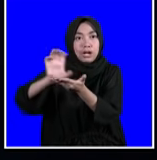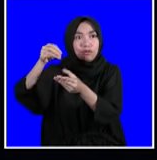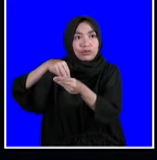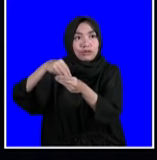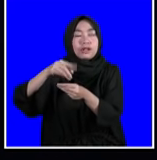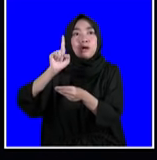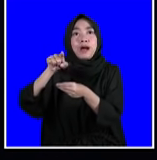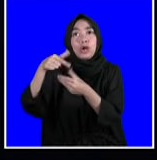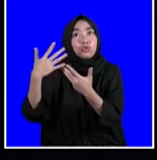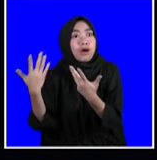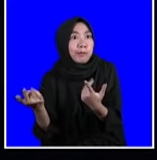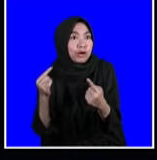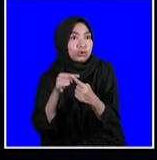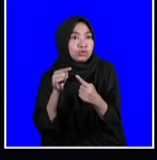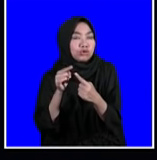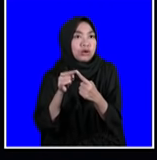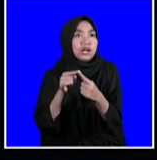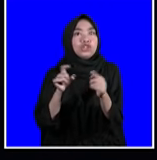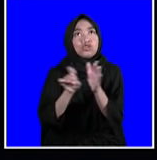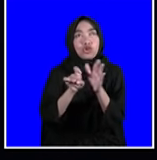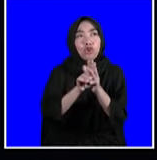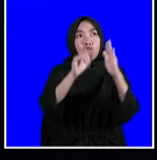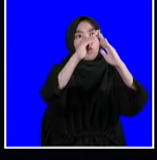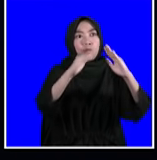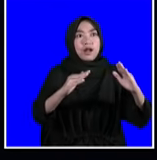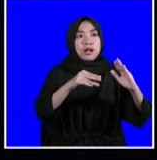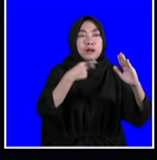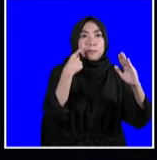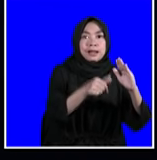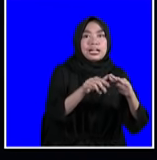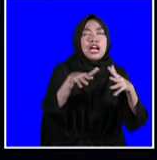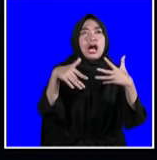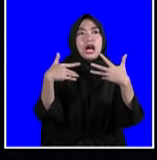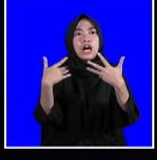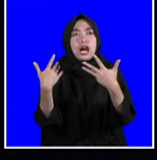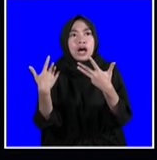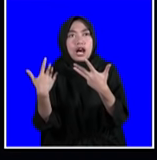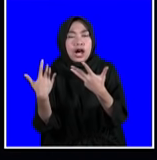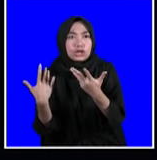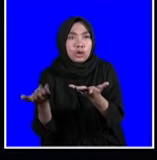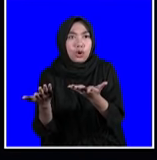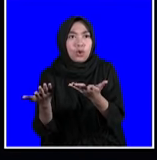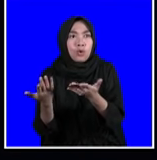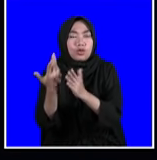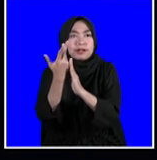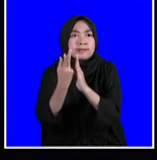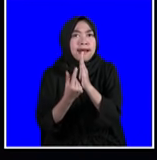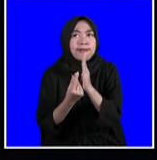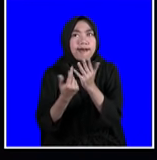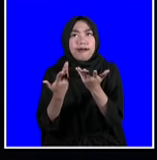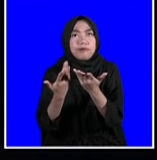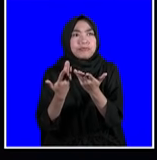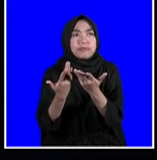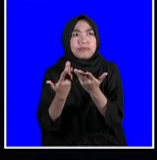digunakan untuk satu, misalnya kalau dia belum punya rumah, ya dia bisa berinvestasi untuk mempersiapkan dana untuk